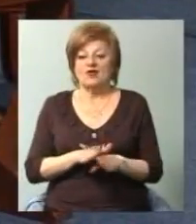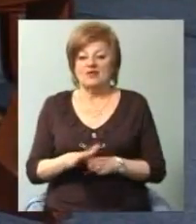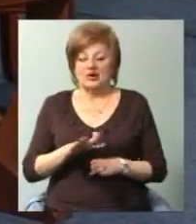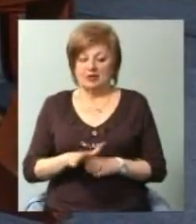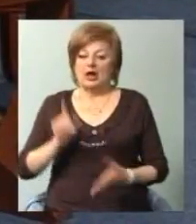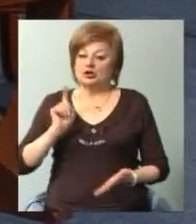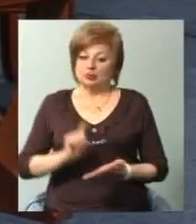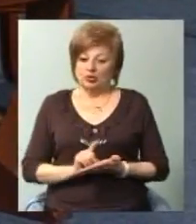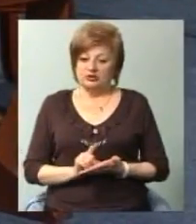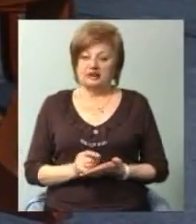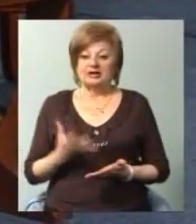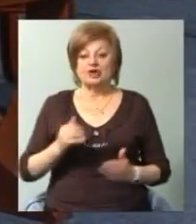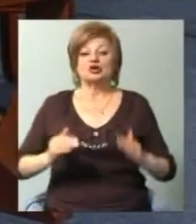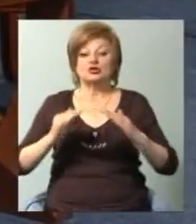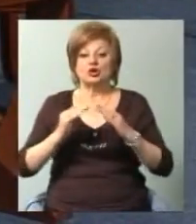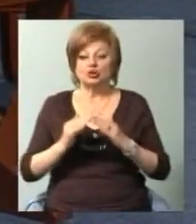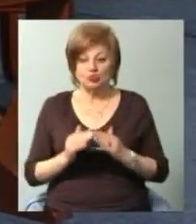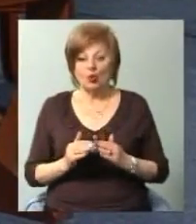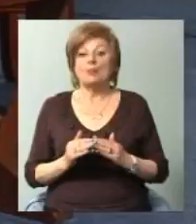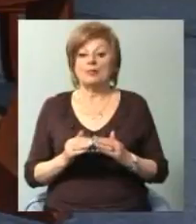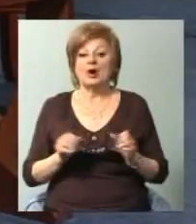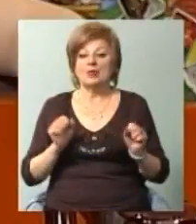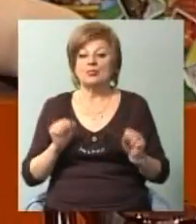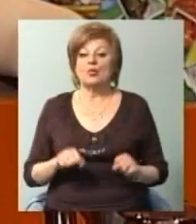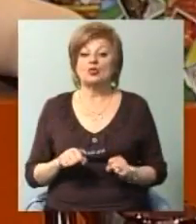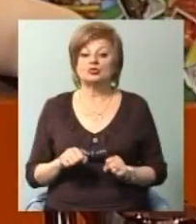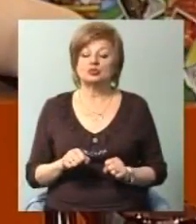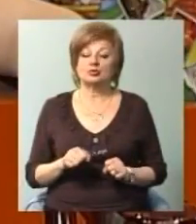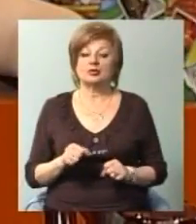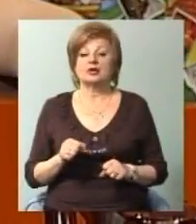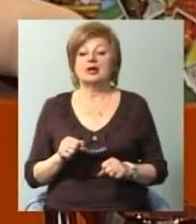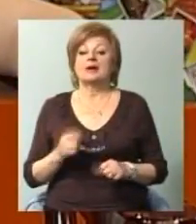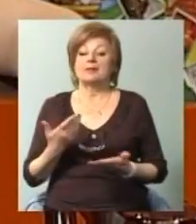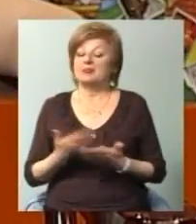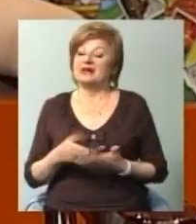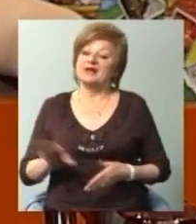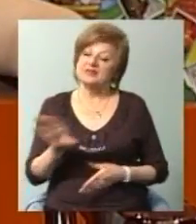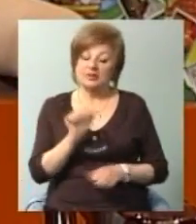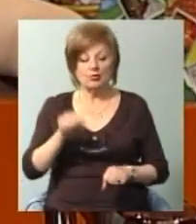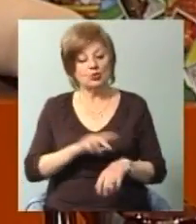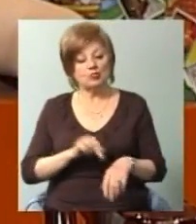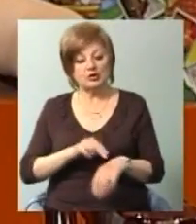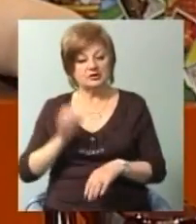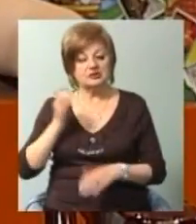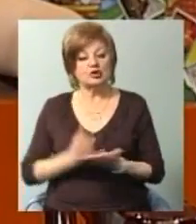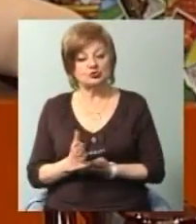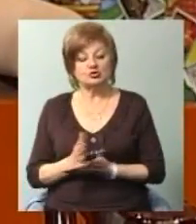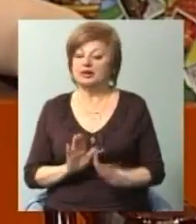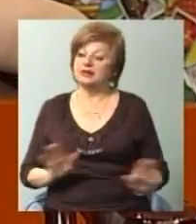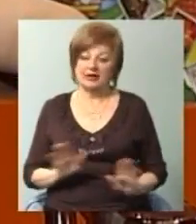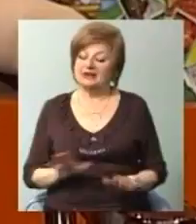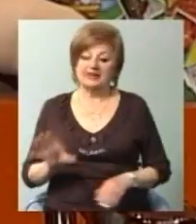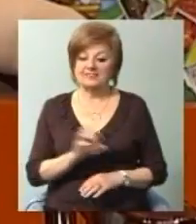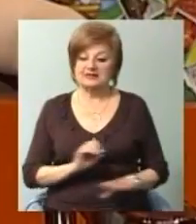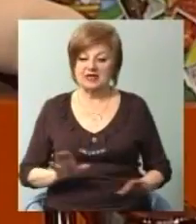поважну місію. А ще й домашні собаки. А чи всі собаки можуть служити в міліції, в поліції? Чи не всі? Ні. Які не